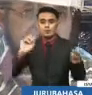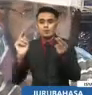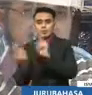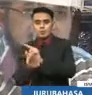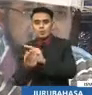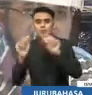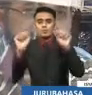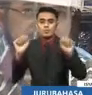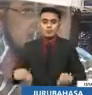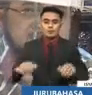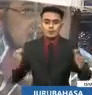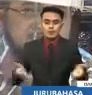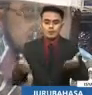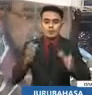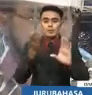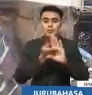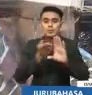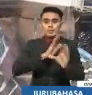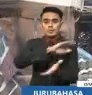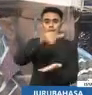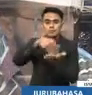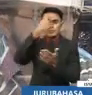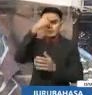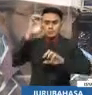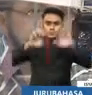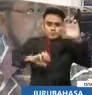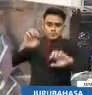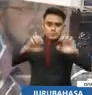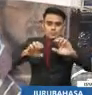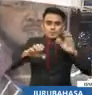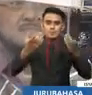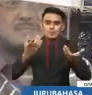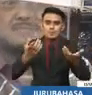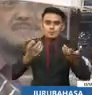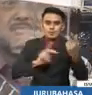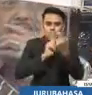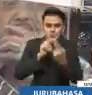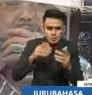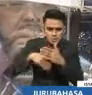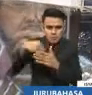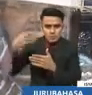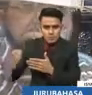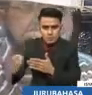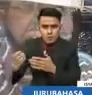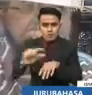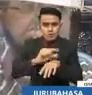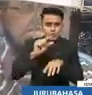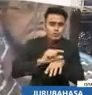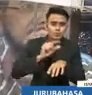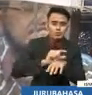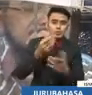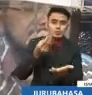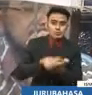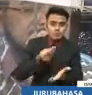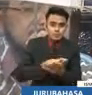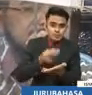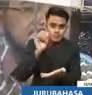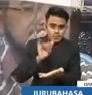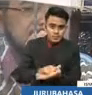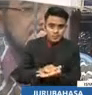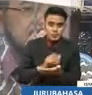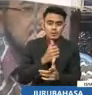berubah telah mendorong bank-bank pusat untuk menilai kewajaran mengeluarkan Hai Ahmad uang disetor bank Pusat